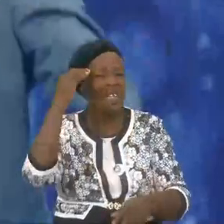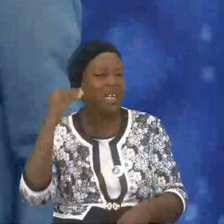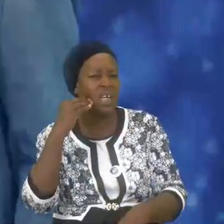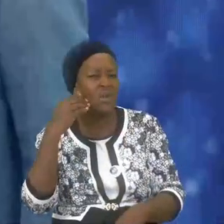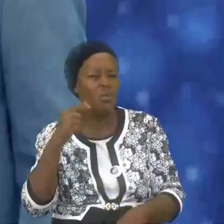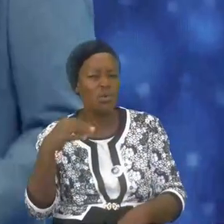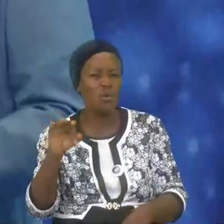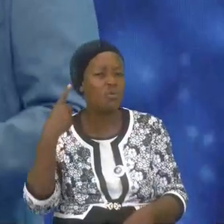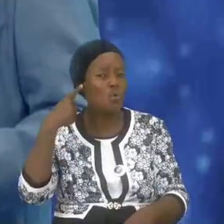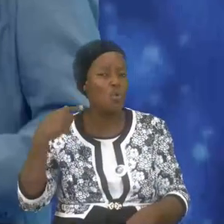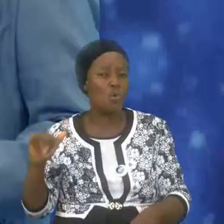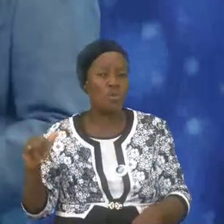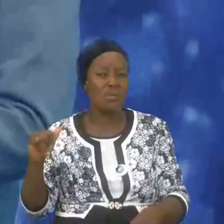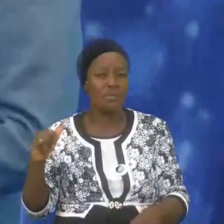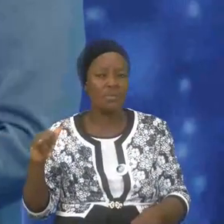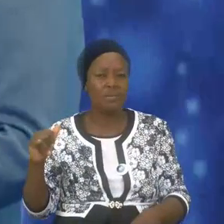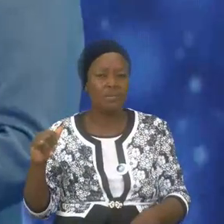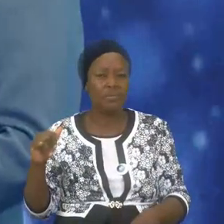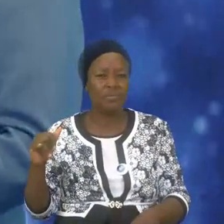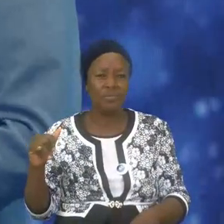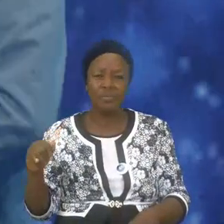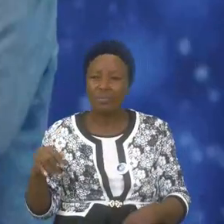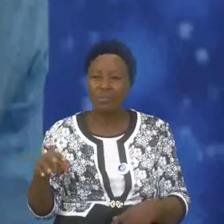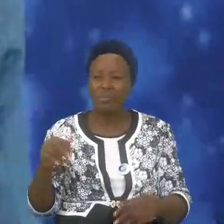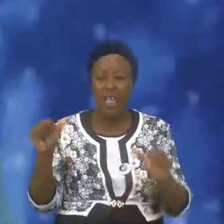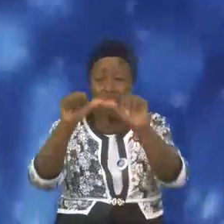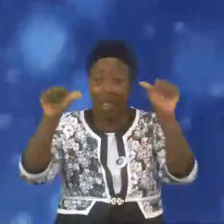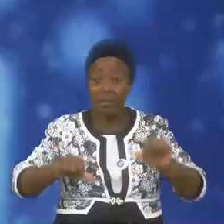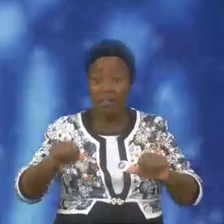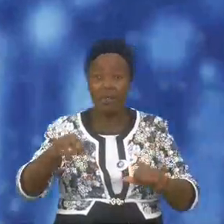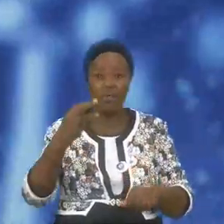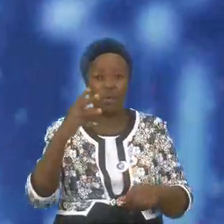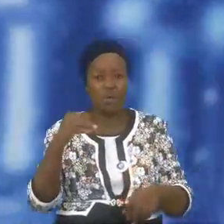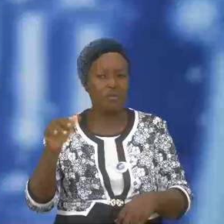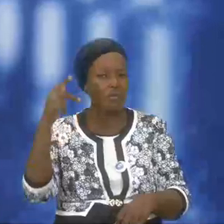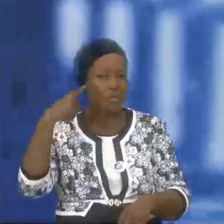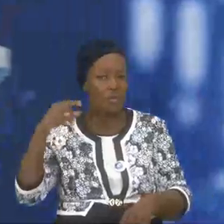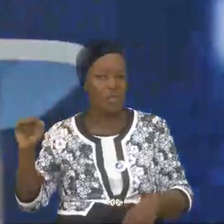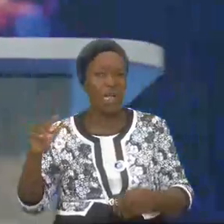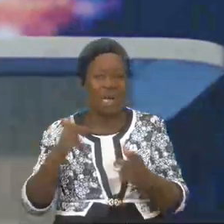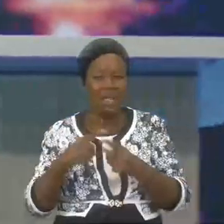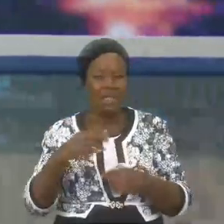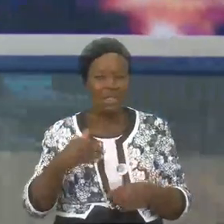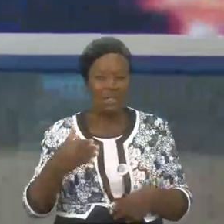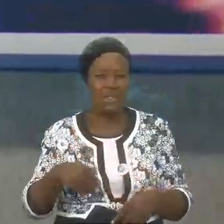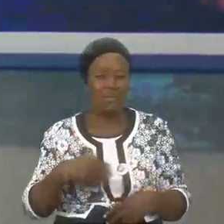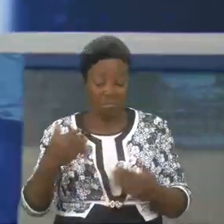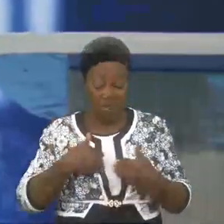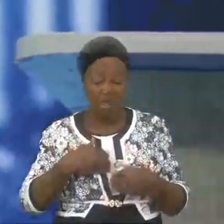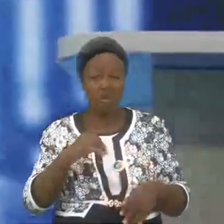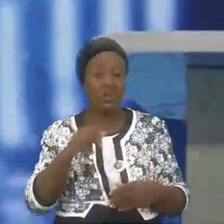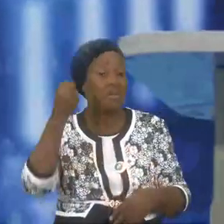Et la tête était d'or. Et la poitrine et les bras étaient